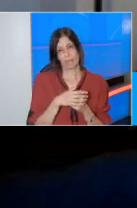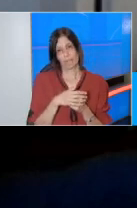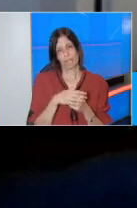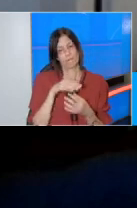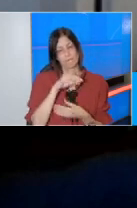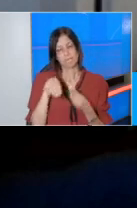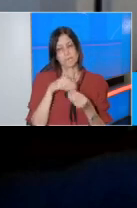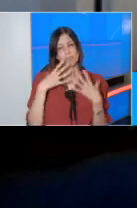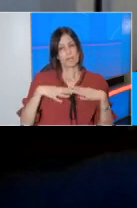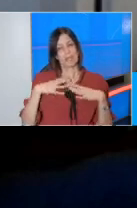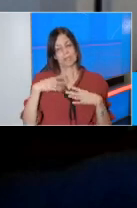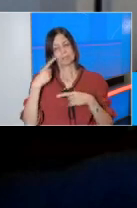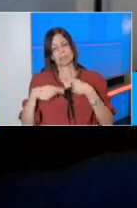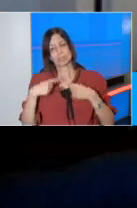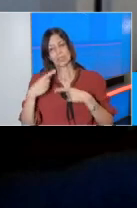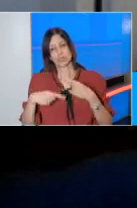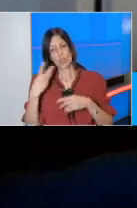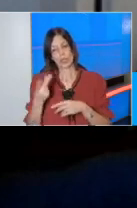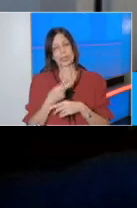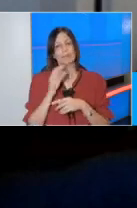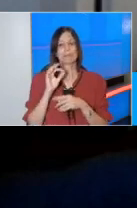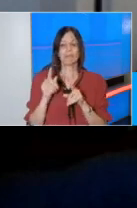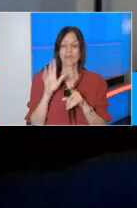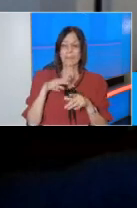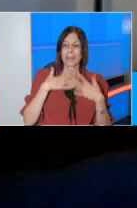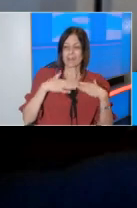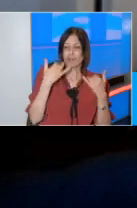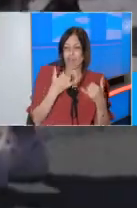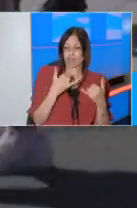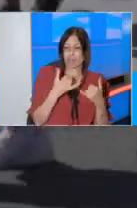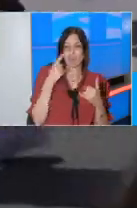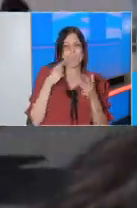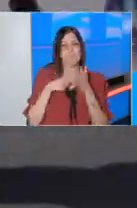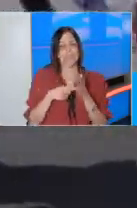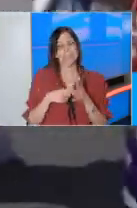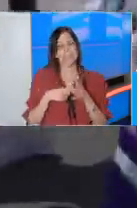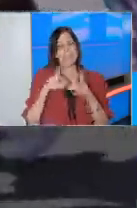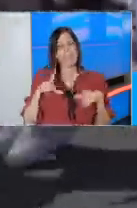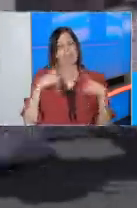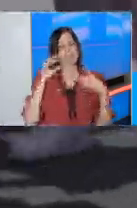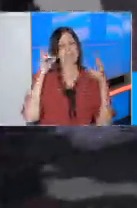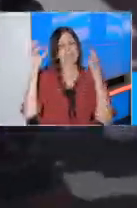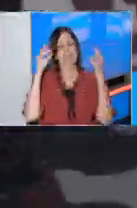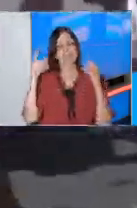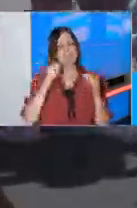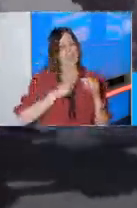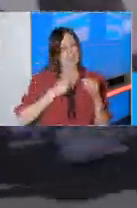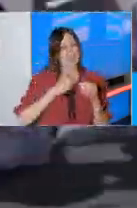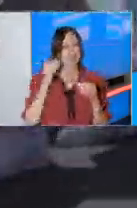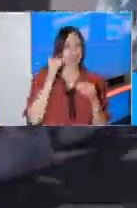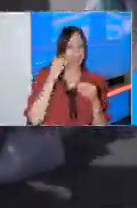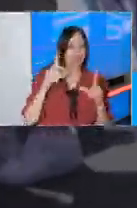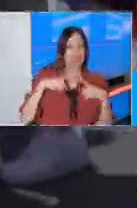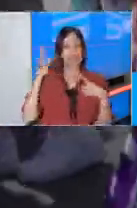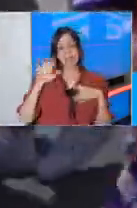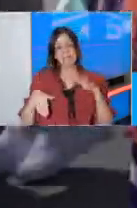בגדים מסורתיים אל מול בגדים תלת של עכשיו, שזה באמת מייצג את החיים האינדיאנים היום בקנדה ובארצות הברית. אנשים חיים גם את זה וגם